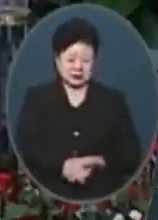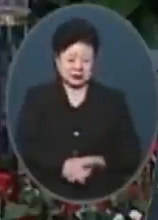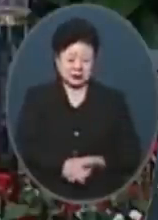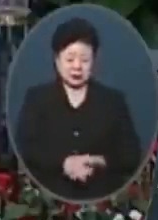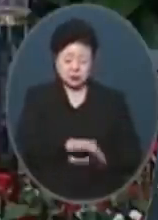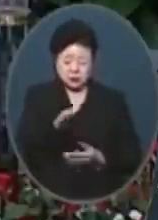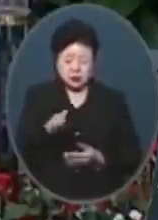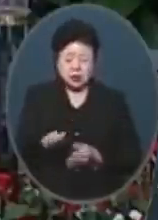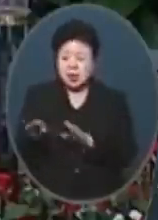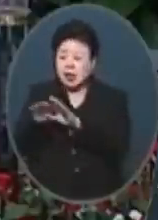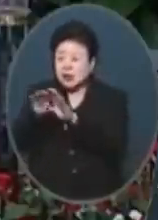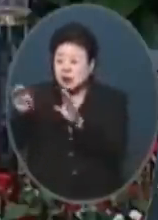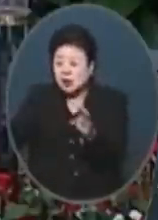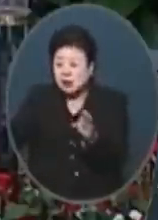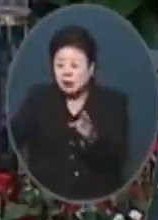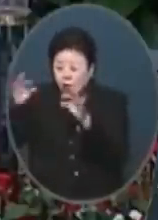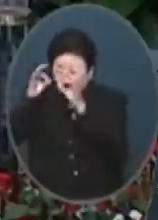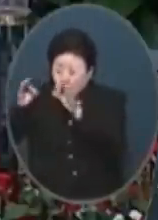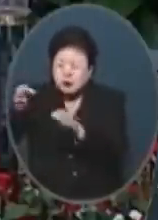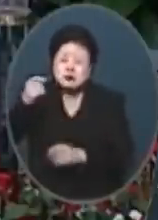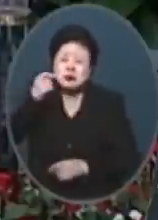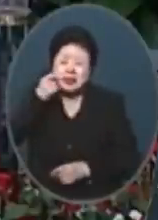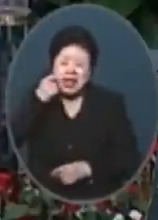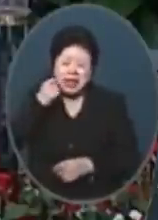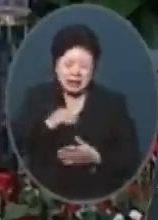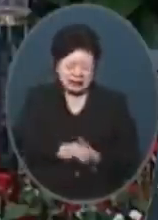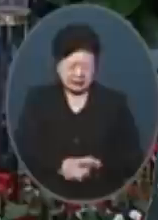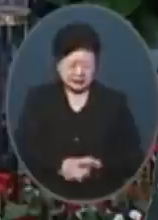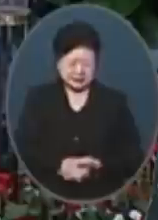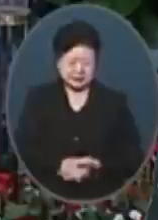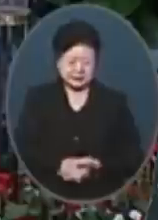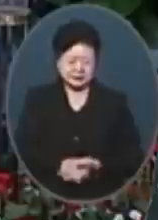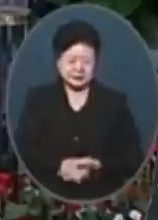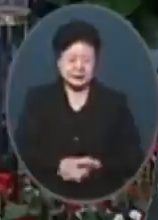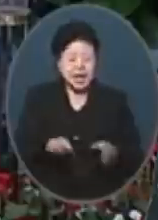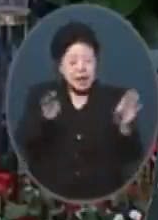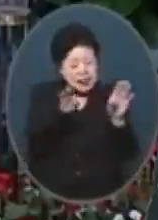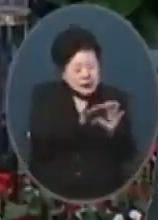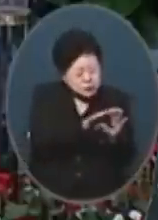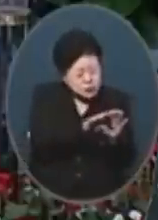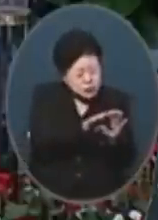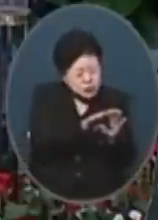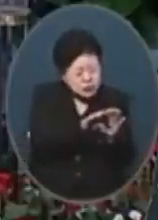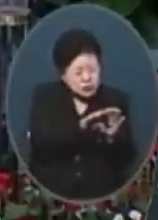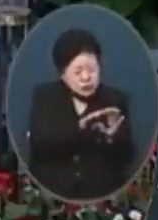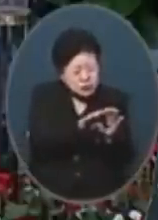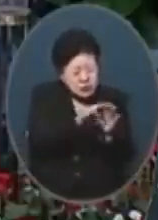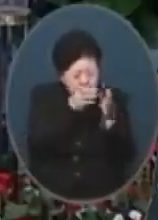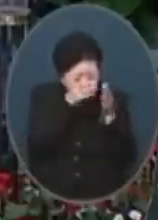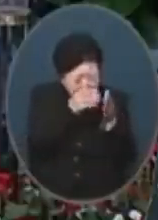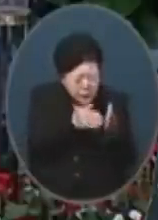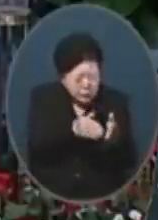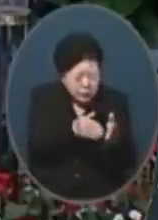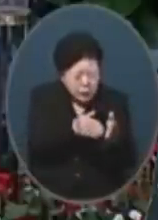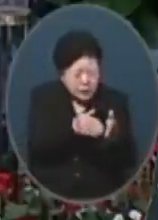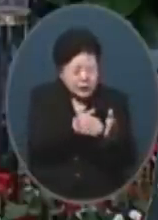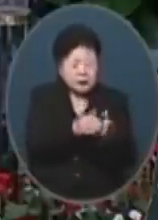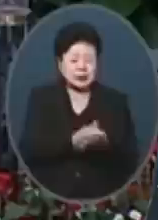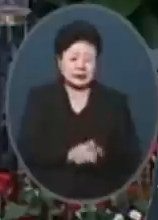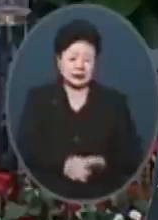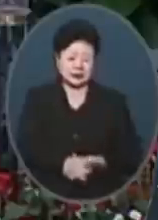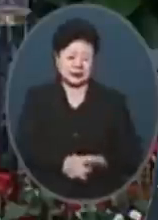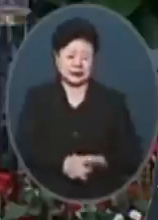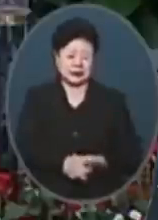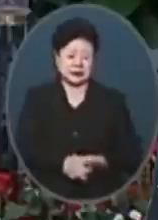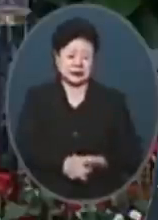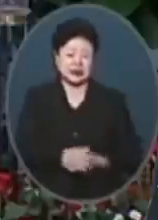우리에게 열린 다른 문은 보지 못하고 있다. 닫힌 문은 바라보며 있으면